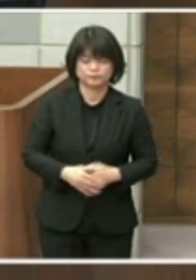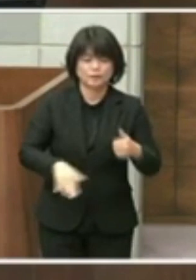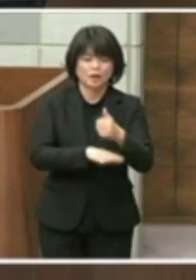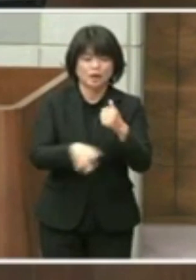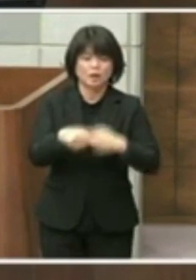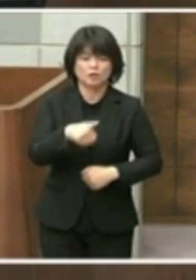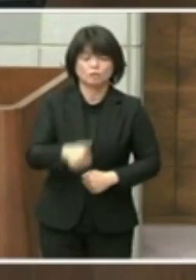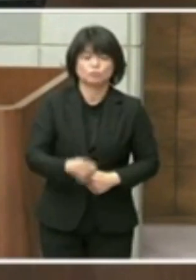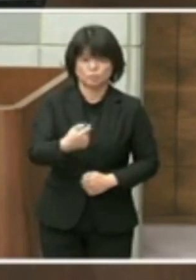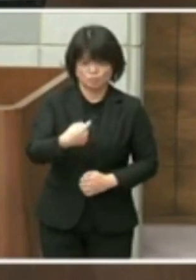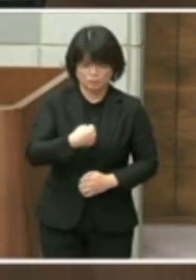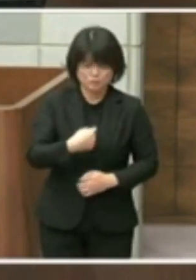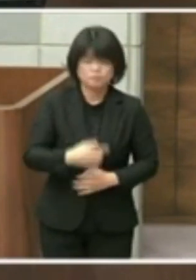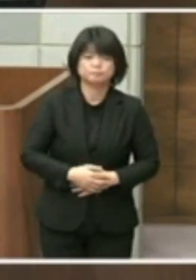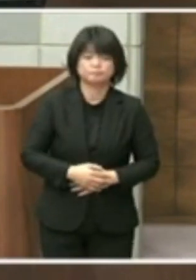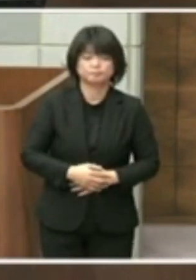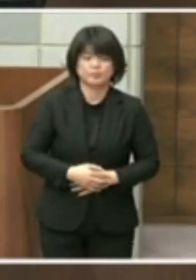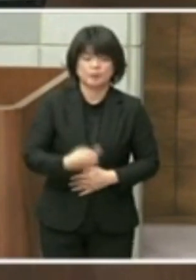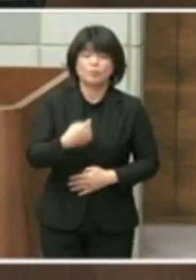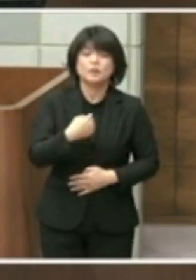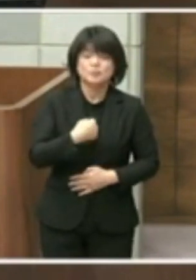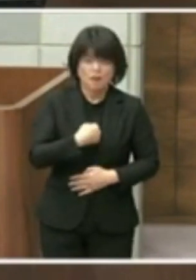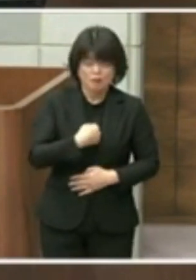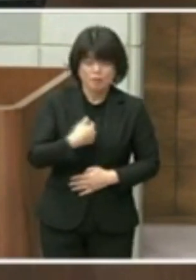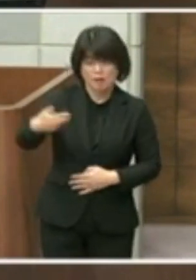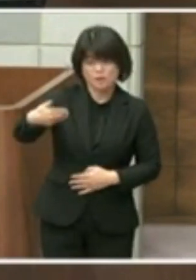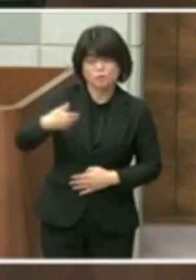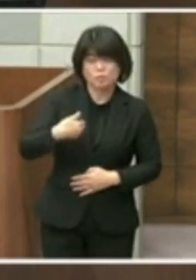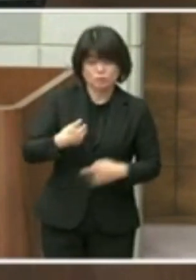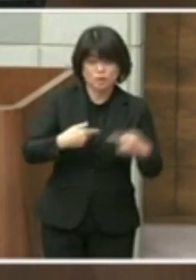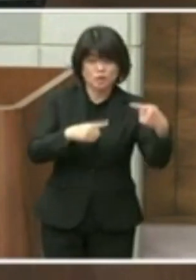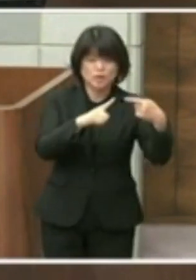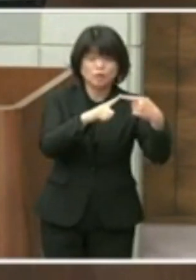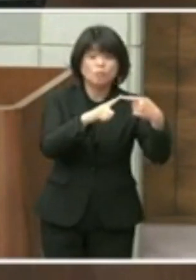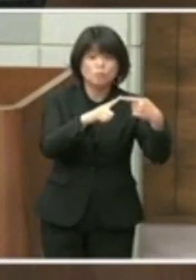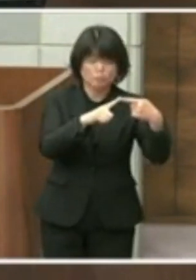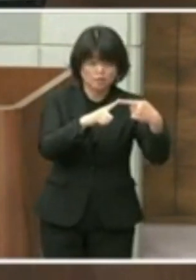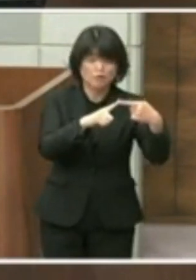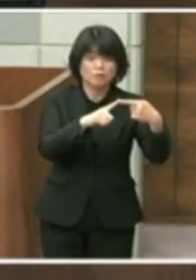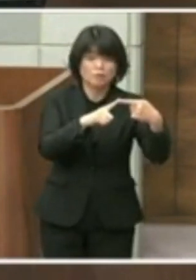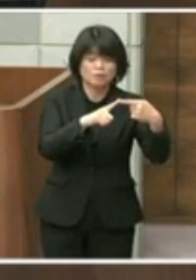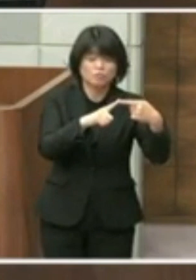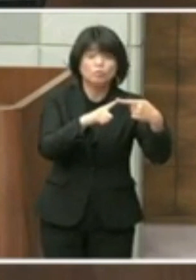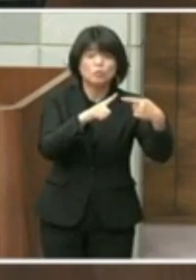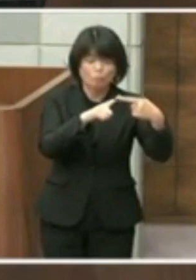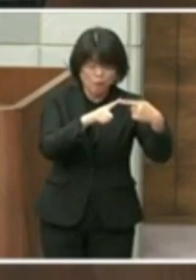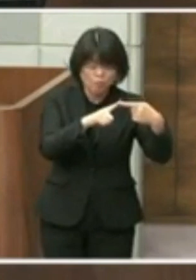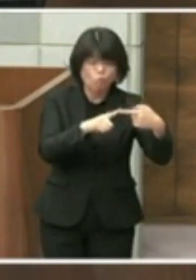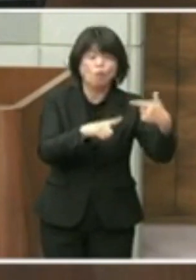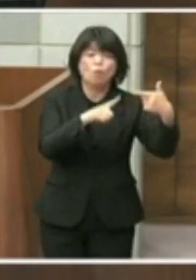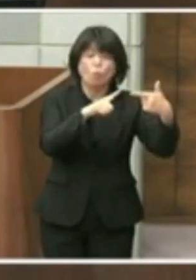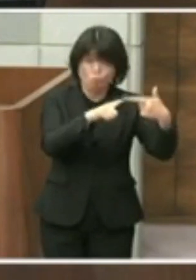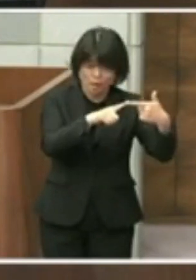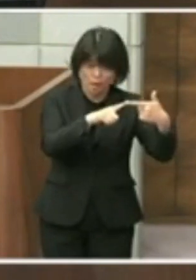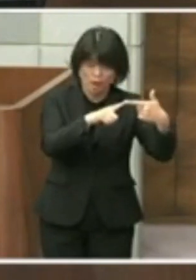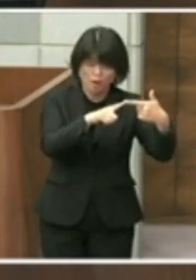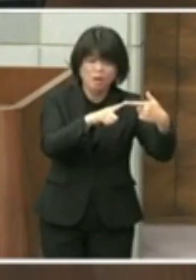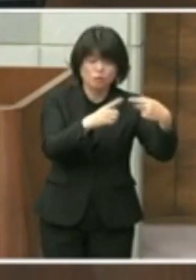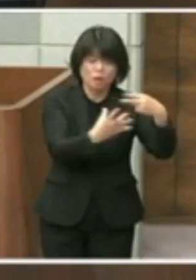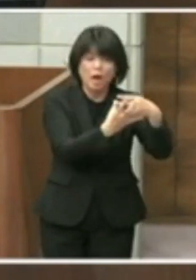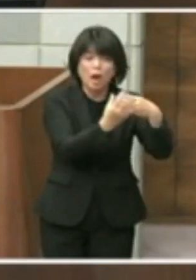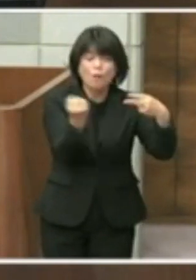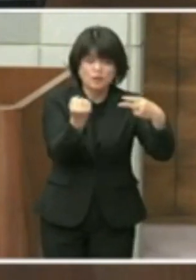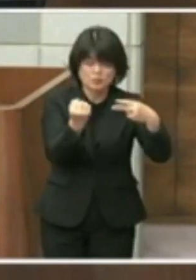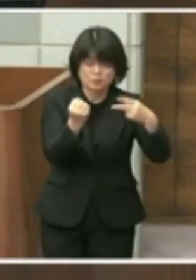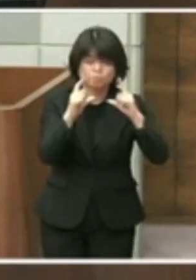環境部長でございます。私からはご質問第1項目目と第6項目目について合わせてお